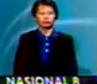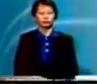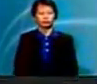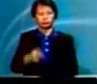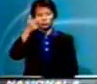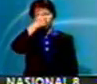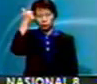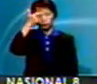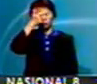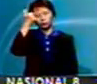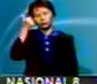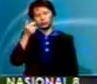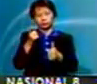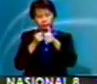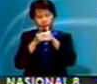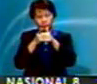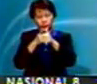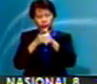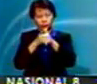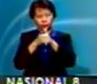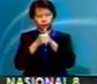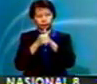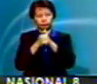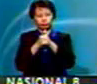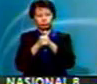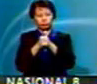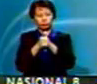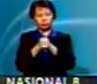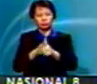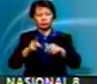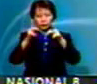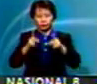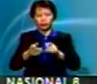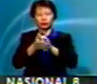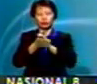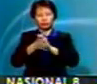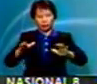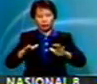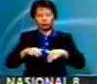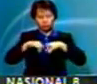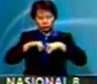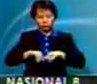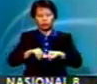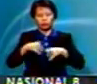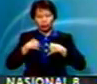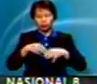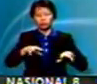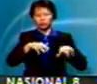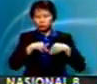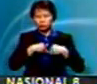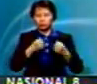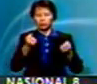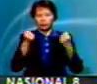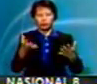Sebab di antara sebabnya yang pertama sekali adalah pihak keselamatan masih lagi menerima